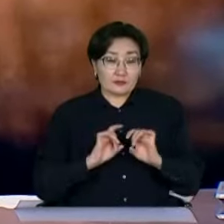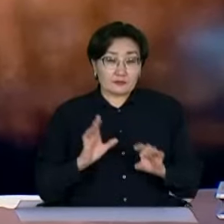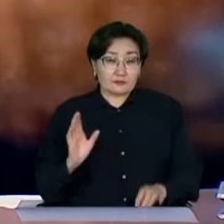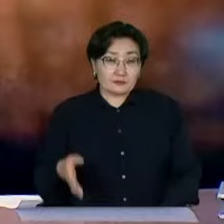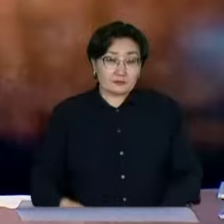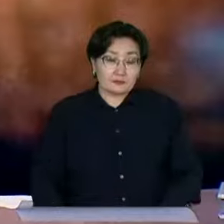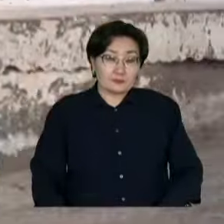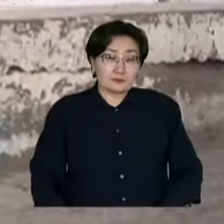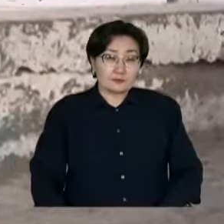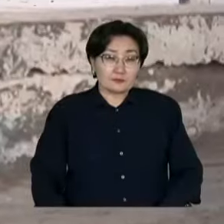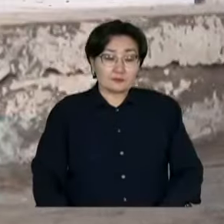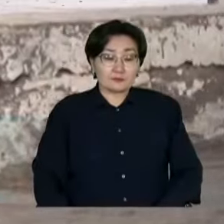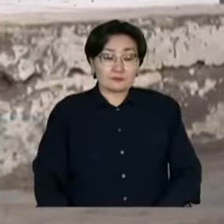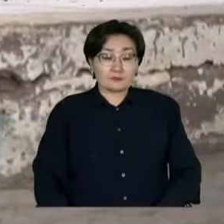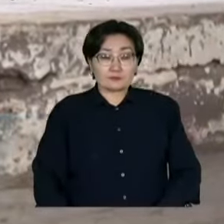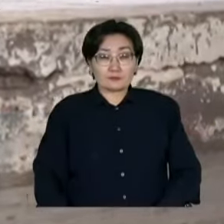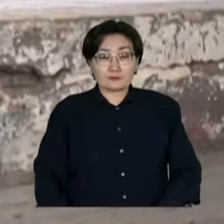сюжеті.